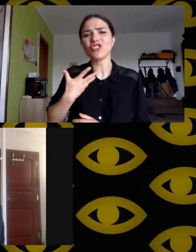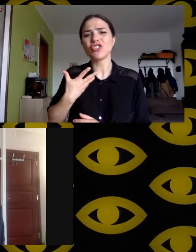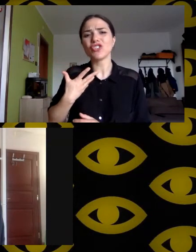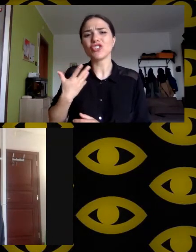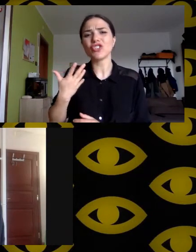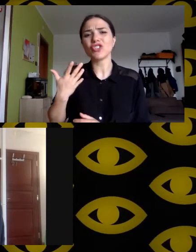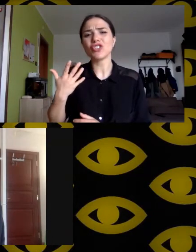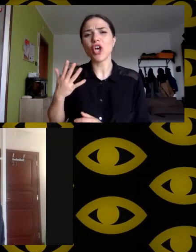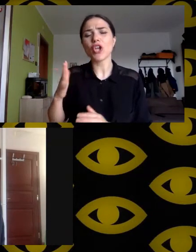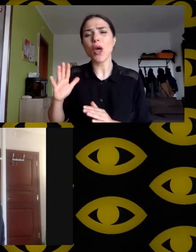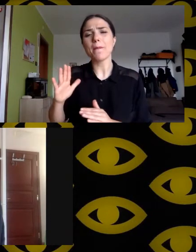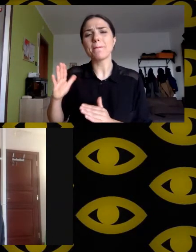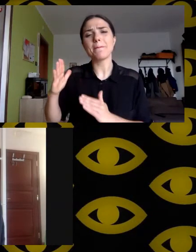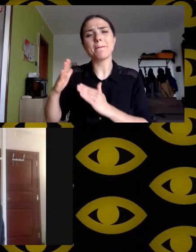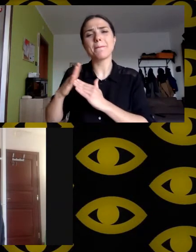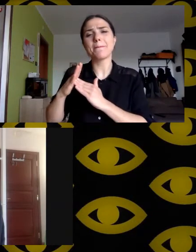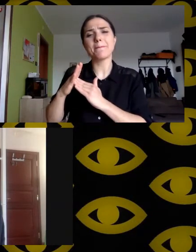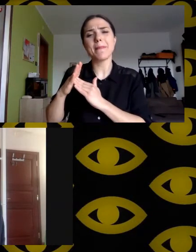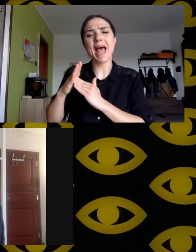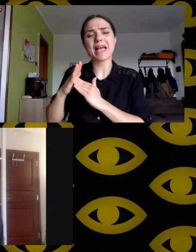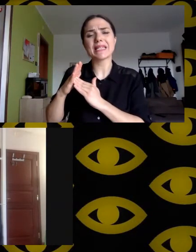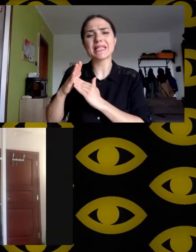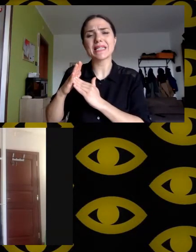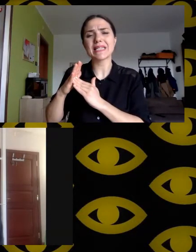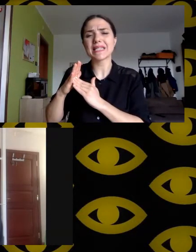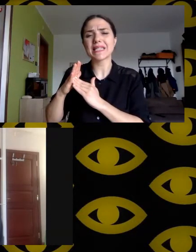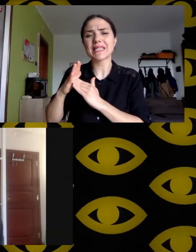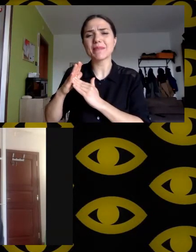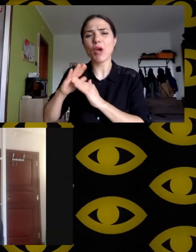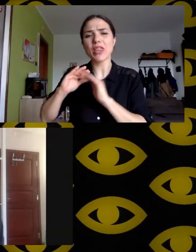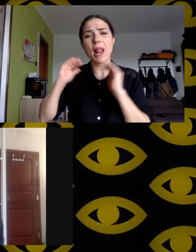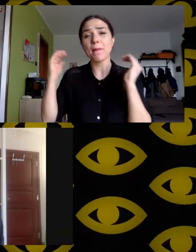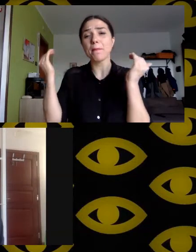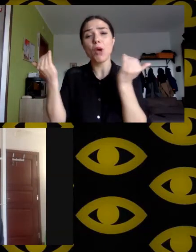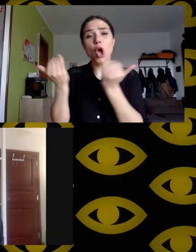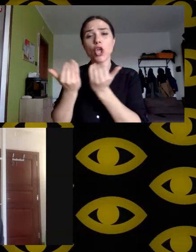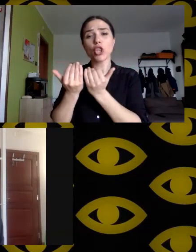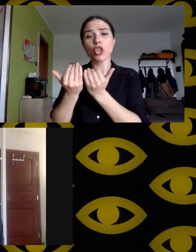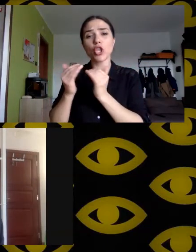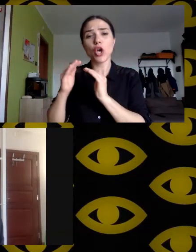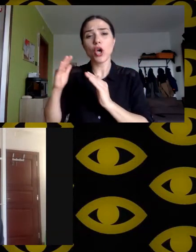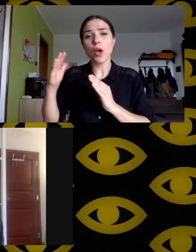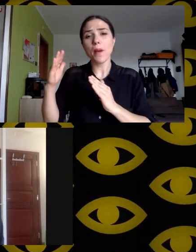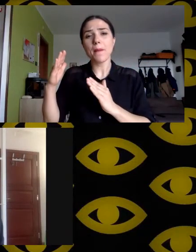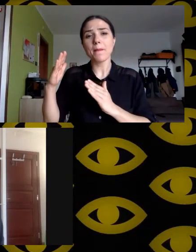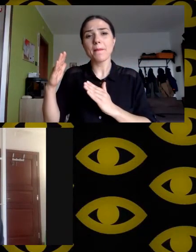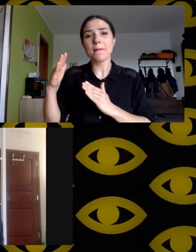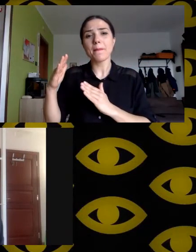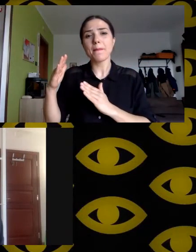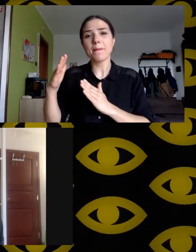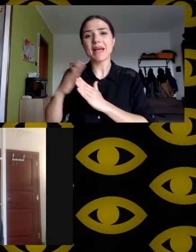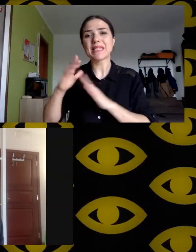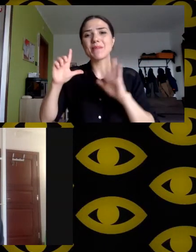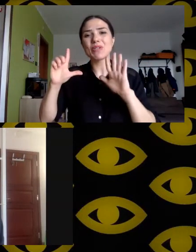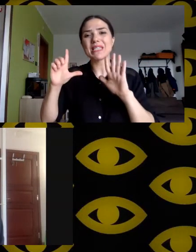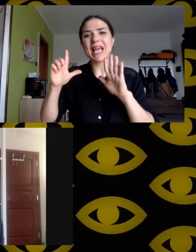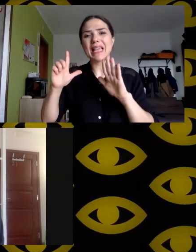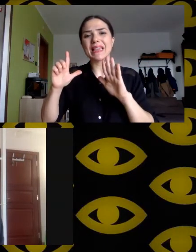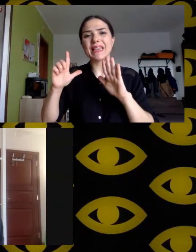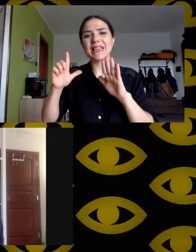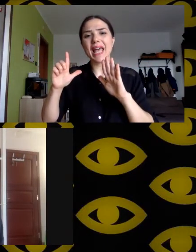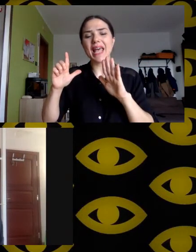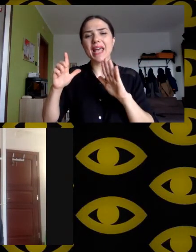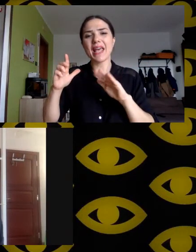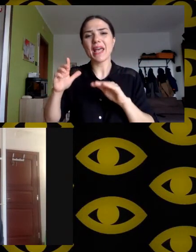che al massimo con tutte le persone del mondo ci sono 7 passaggi per arrivare a qualsiasi persona. Un esempio: tra me e